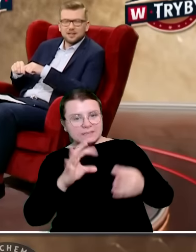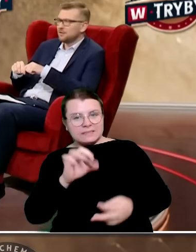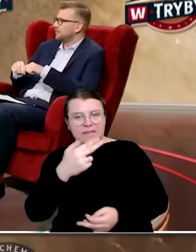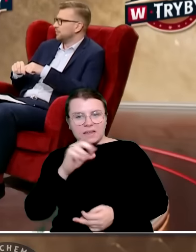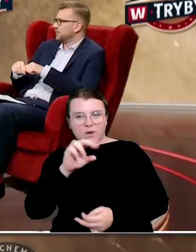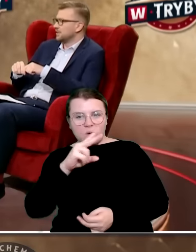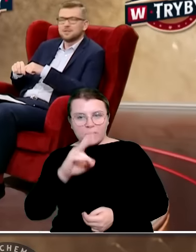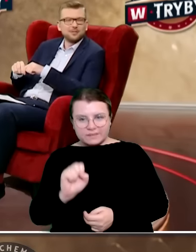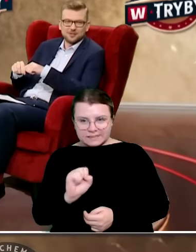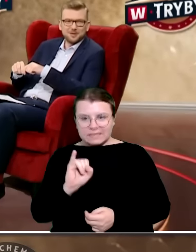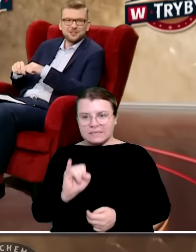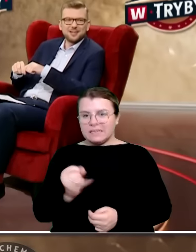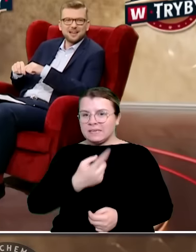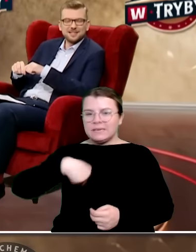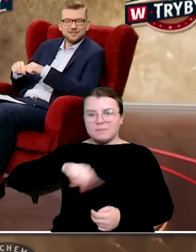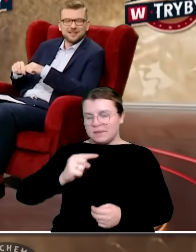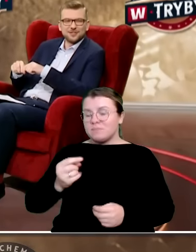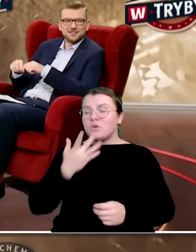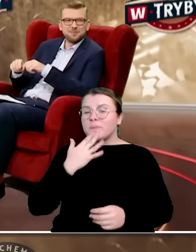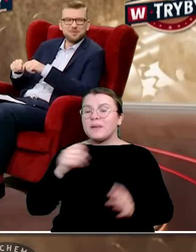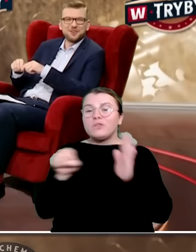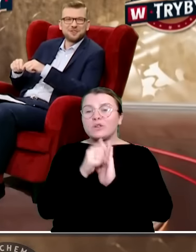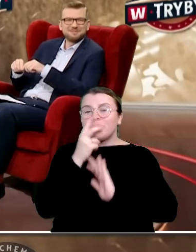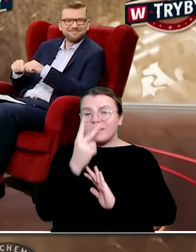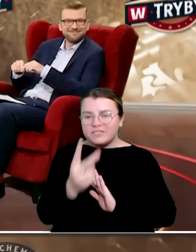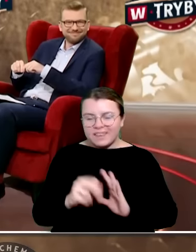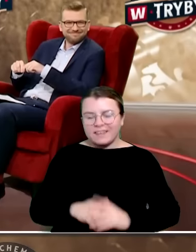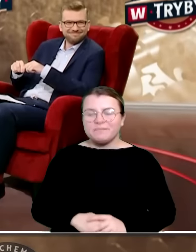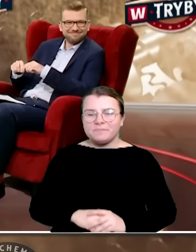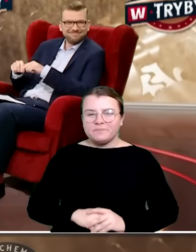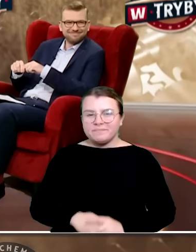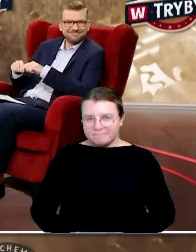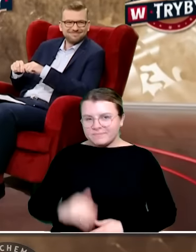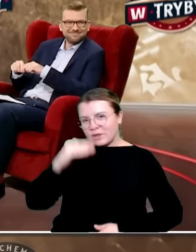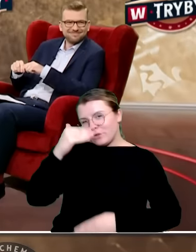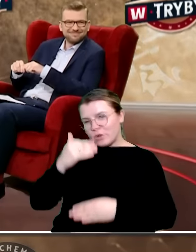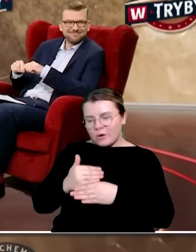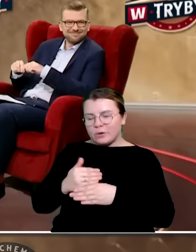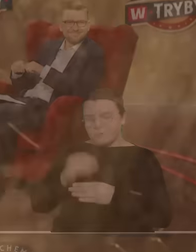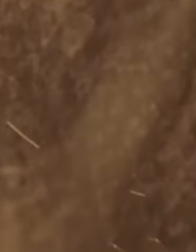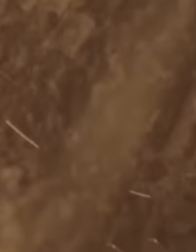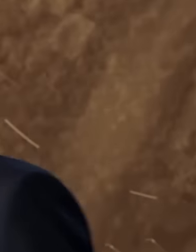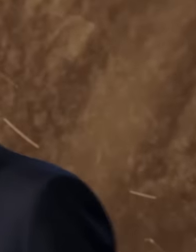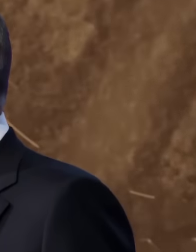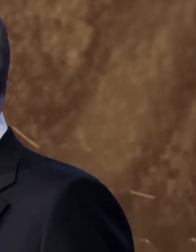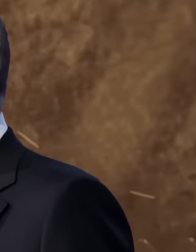trzech Adrianów mówi do zobaczenia i zostańcie z Republiką. Do zobaczenia, spokojnej nocy, dobranoc. Spokojnej nocy.